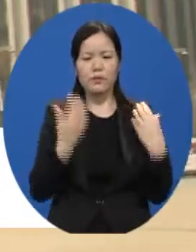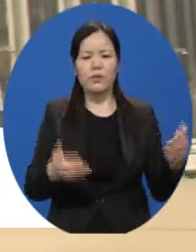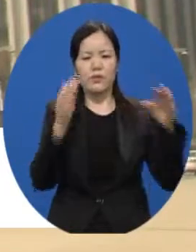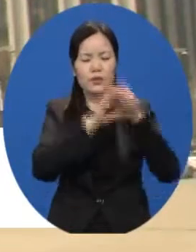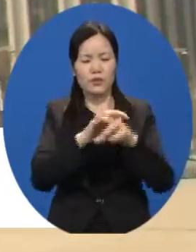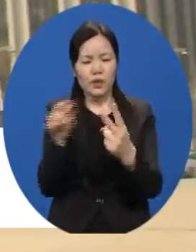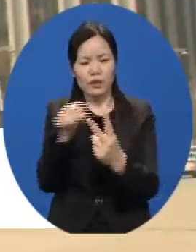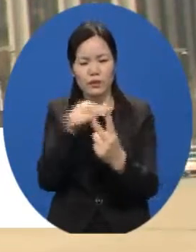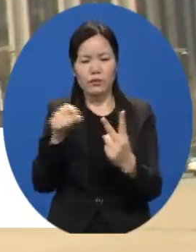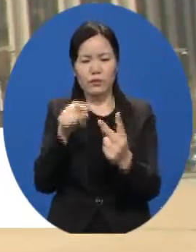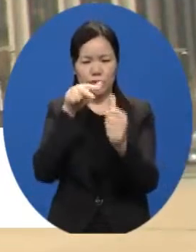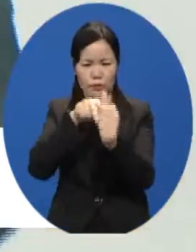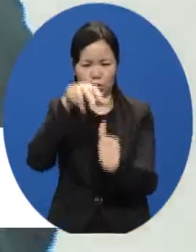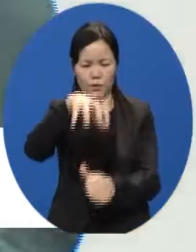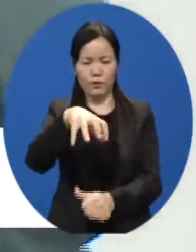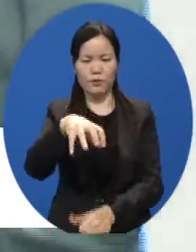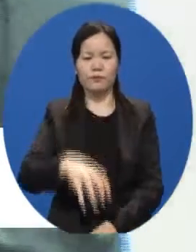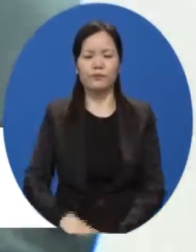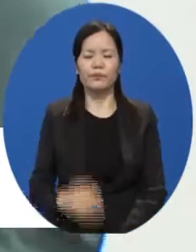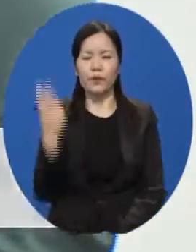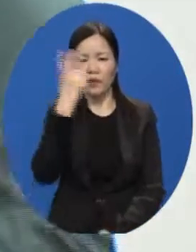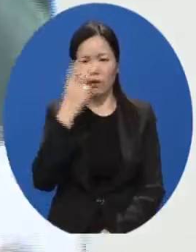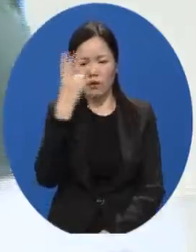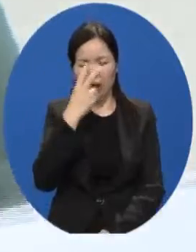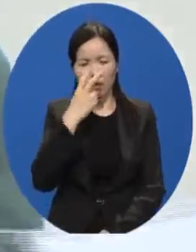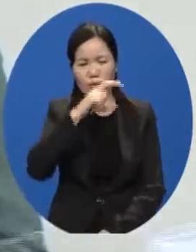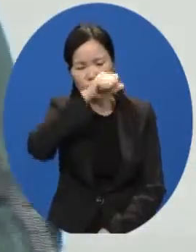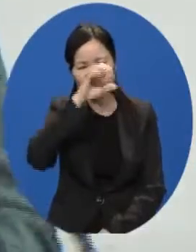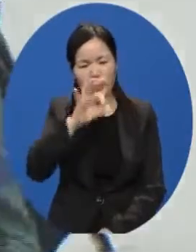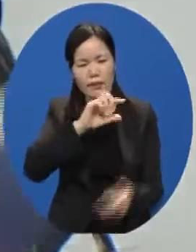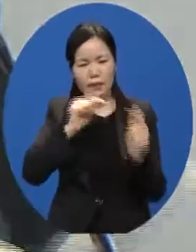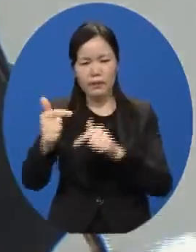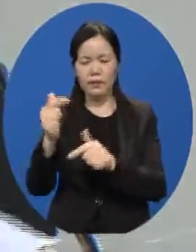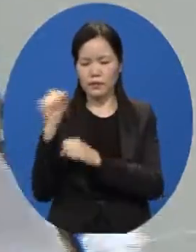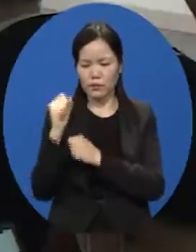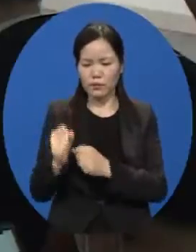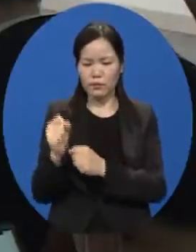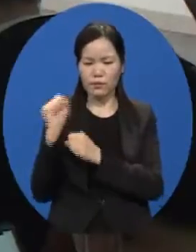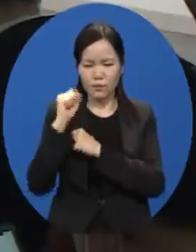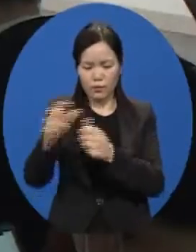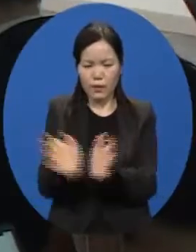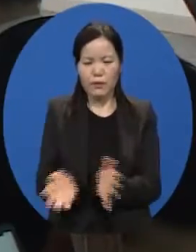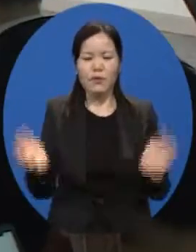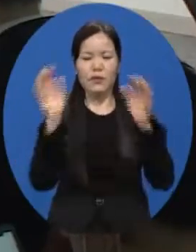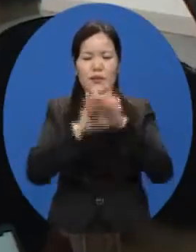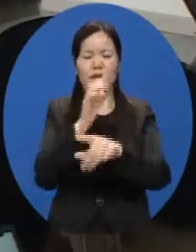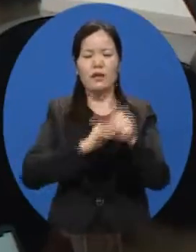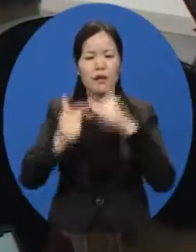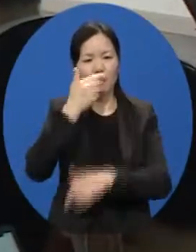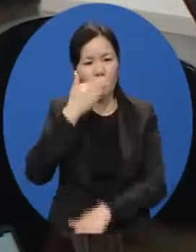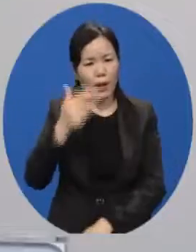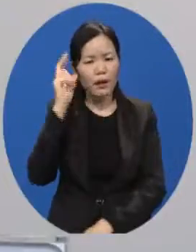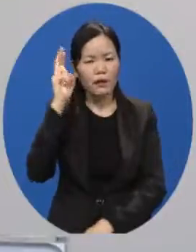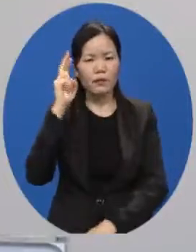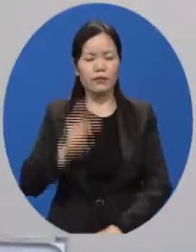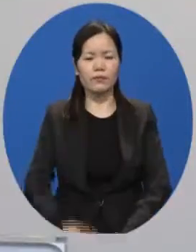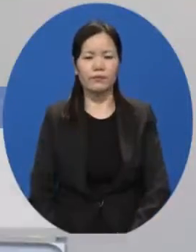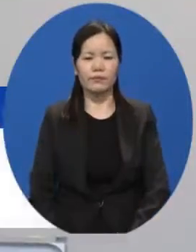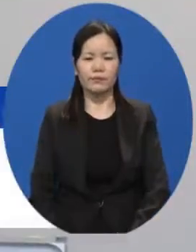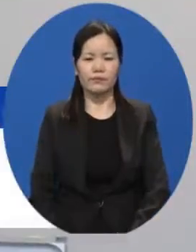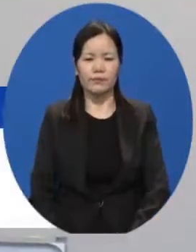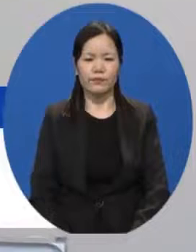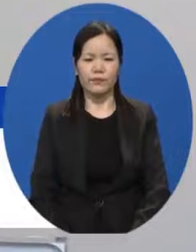두 곳이 후보지인데 경호나 보안 비용 등에서 국방부 청사가 더 유력한 걸로 꼽힙니다.